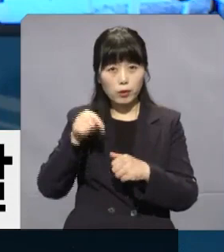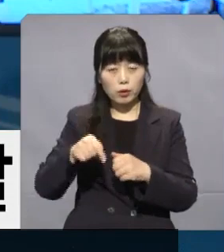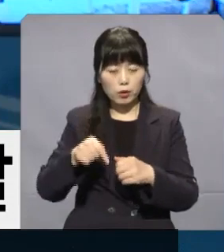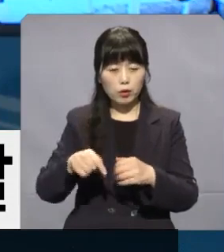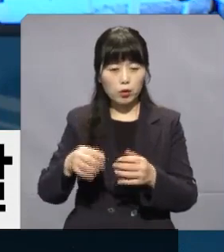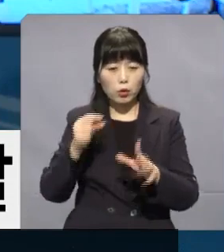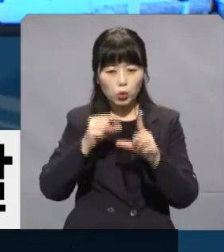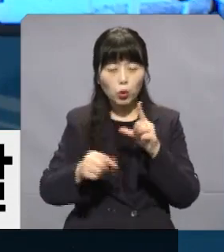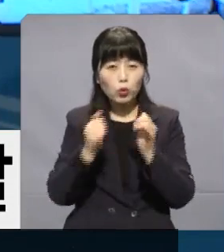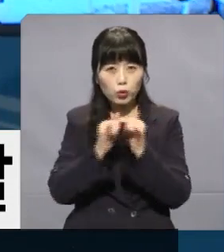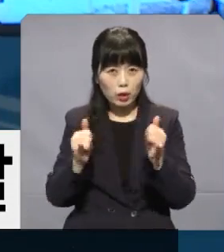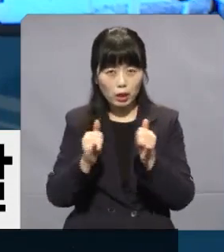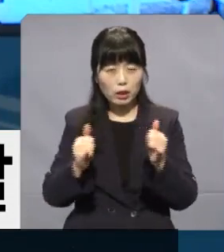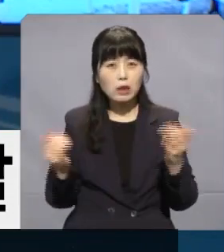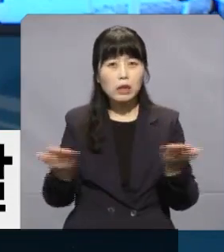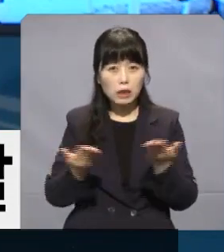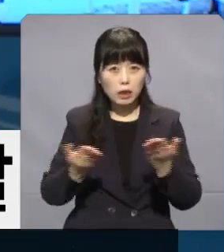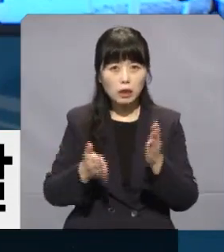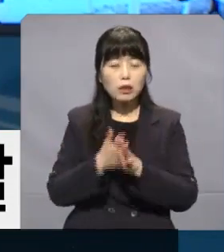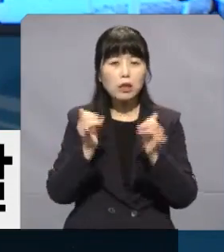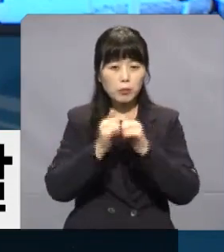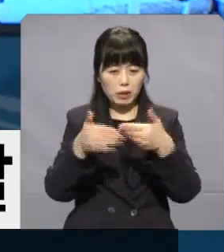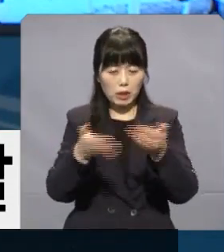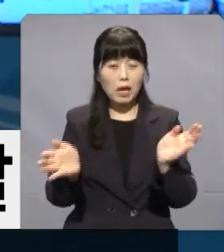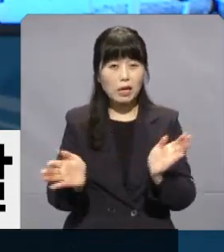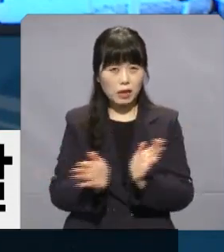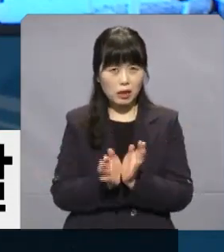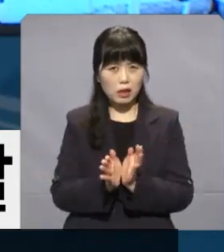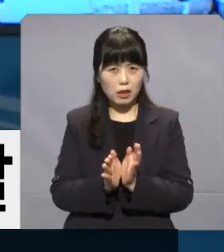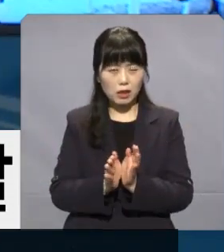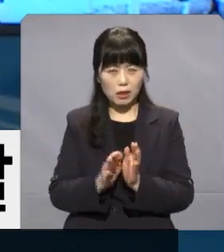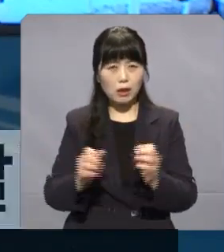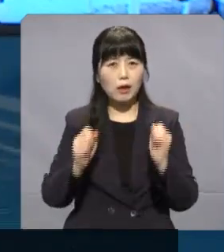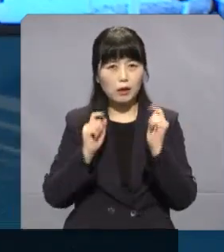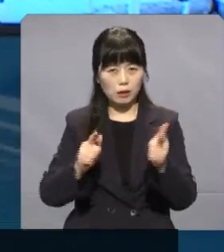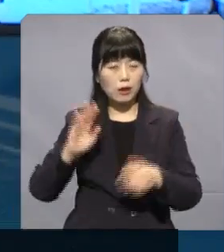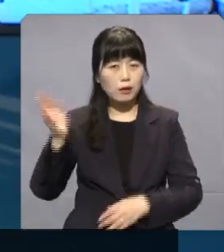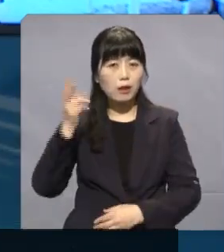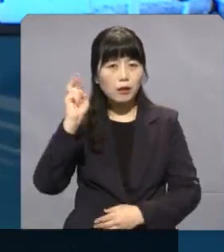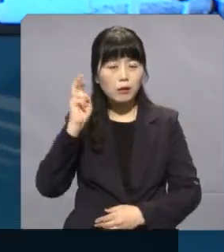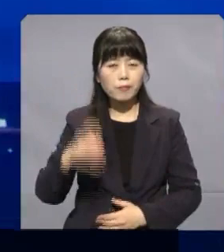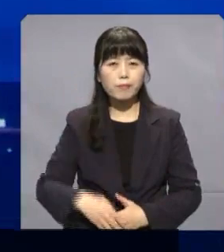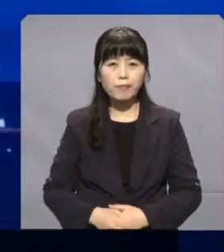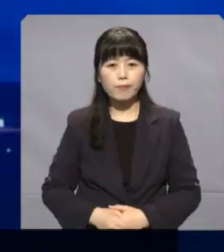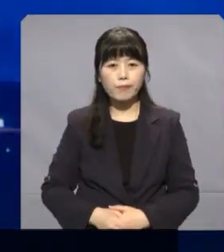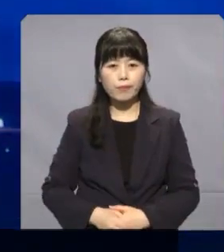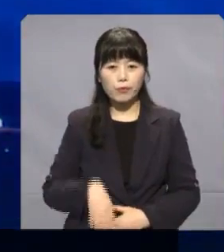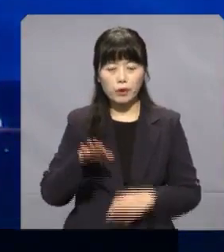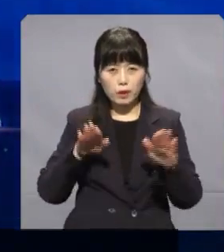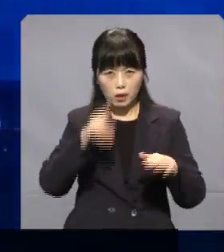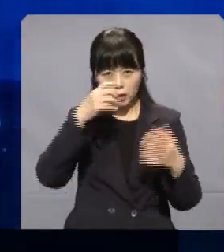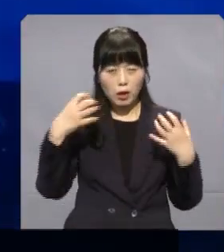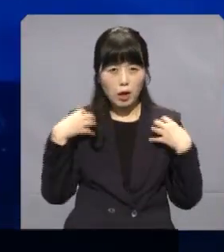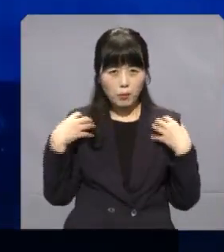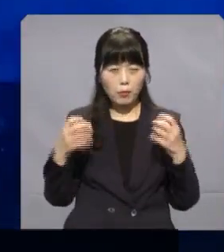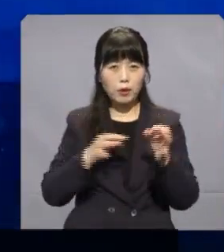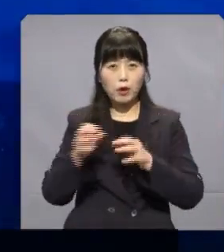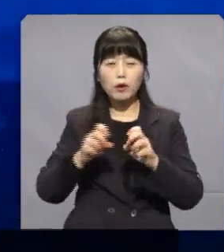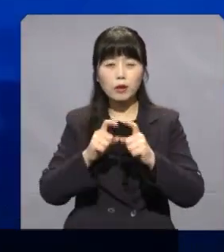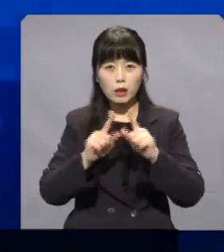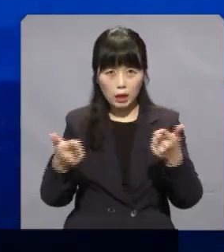소수자들을 위해서 일하는 시민단체로 이렇게 거듭나는 기회가 됐으면 좋겠습니다 어쨌든 정부의 이런 방침에 비영리